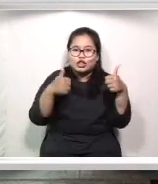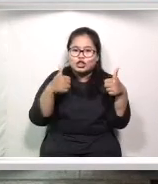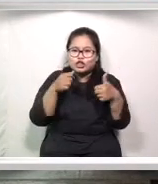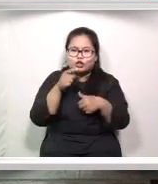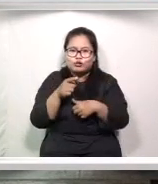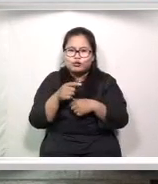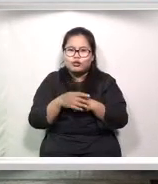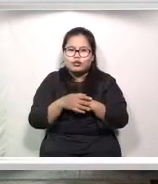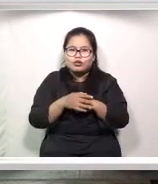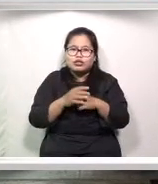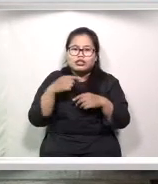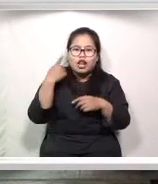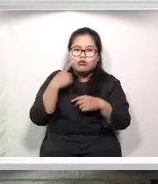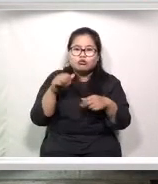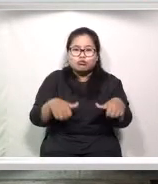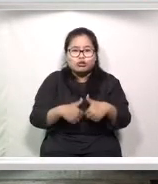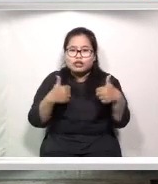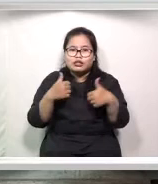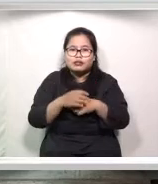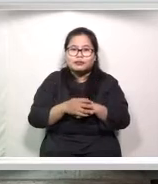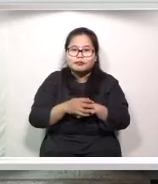right, so be ourselves.